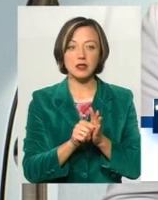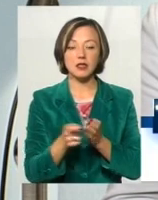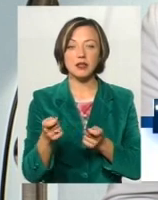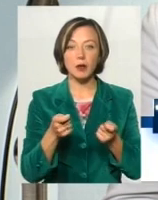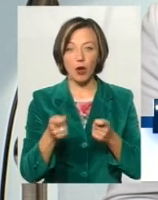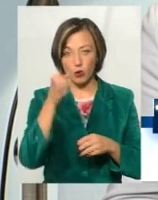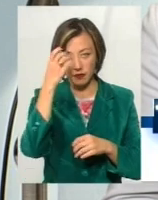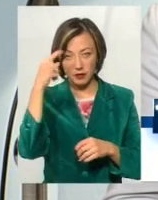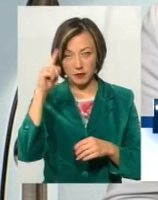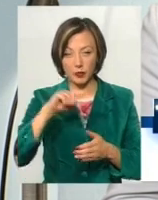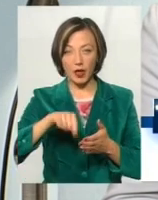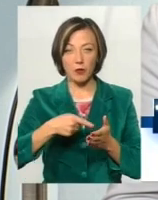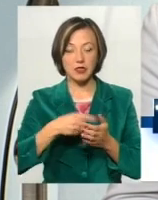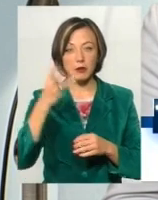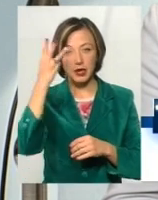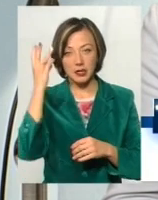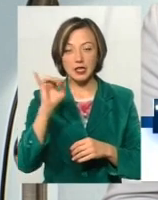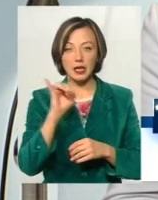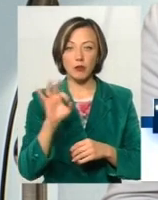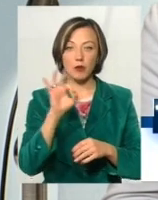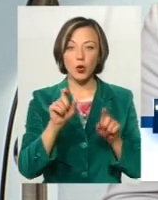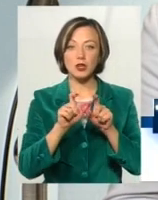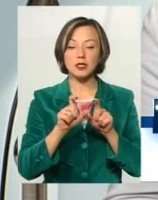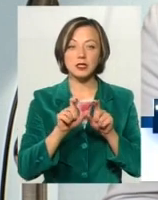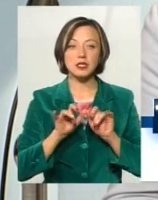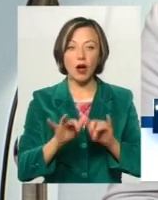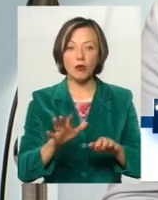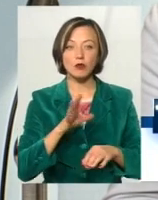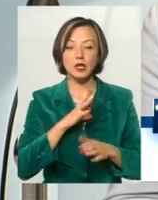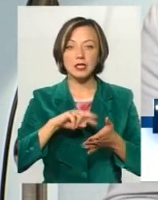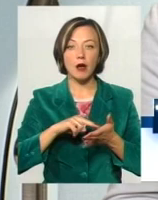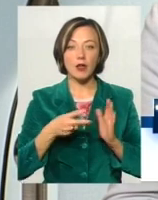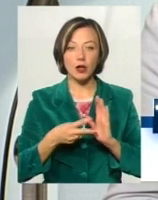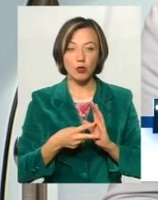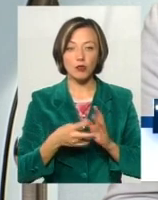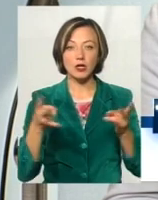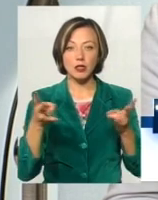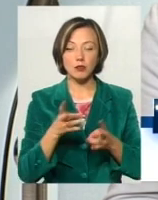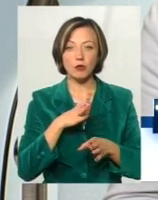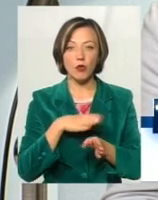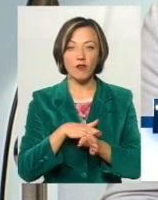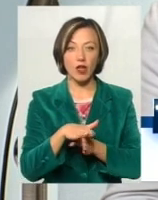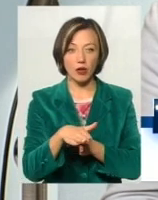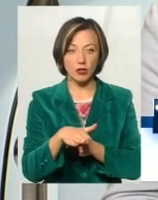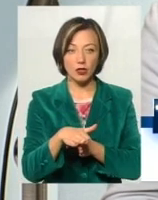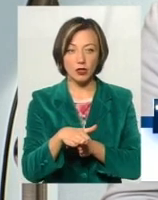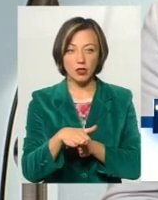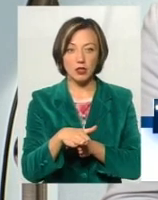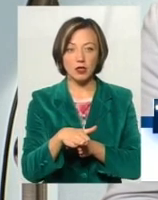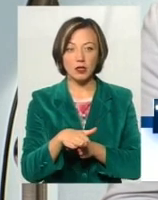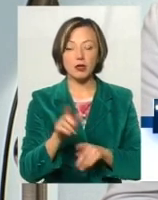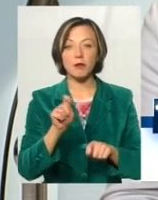департаментом освіти і науки міста Хмельницького. І щодо тих заходів, які були заплановані і потрібно було виконати, чи